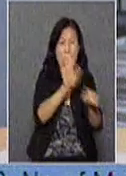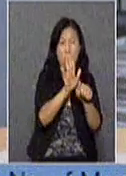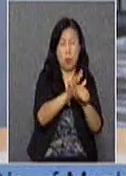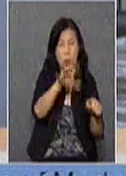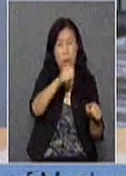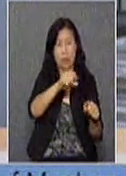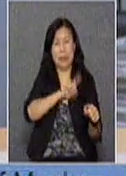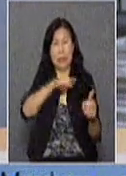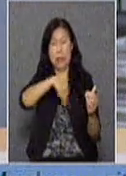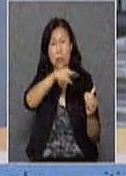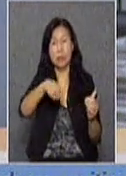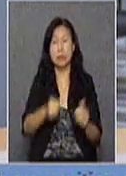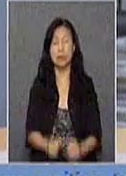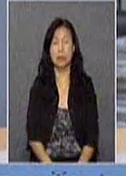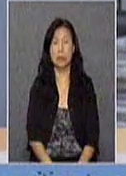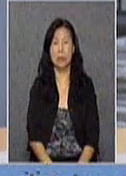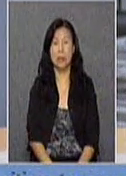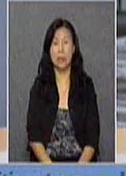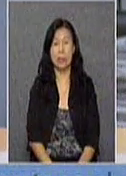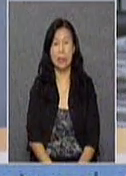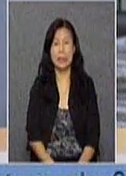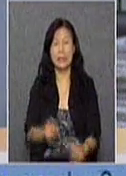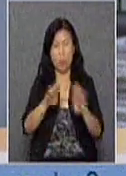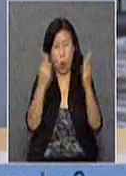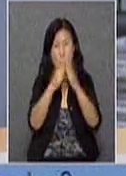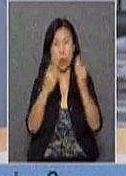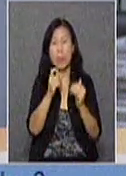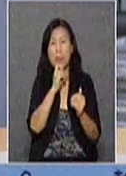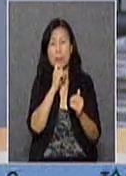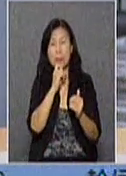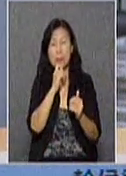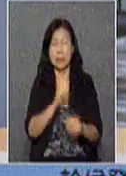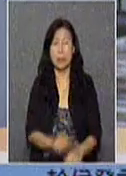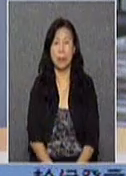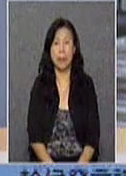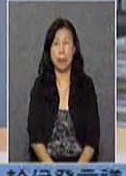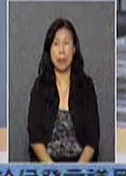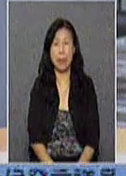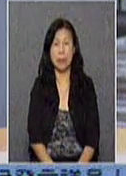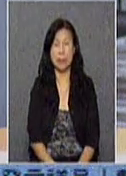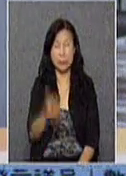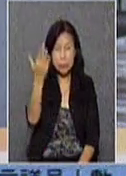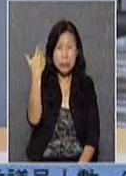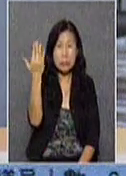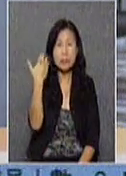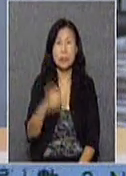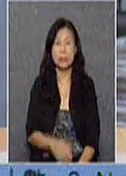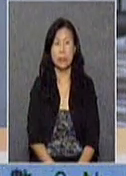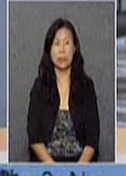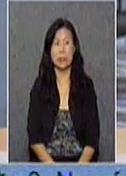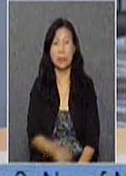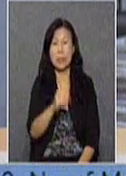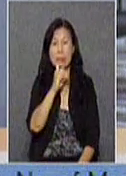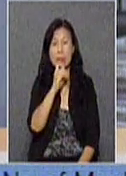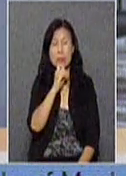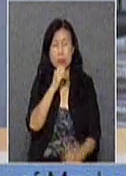咁呢個只不過係引子啫，你只係去對付一啲原本係有正當